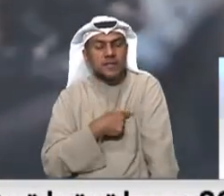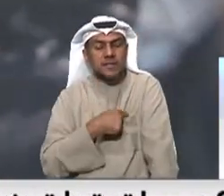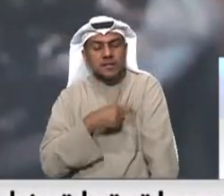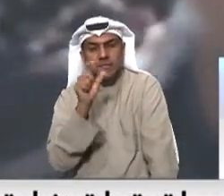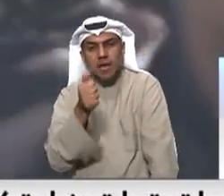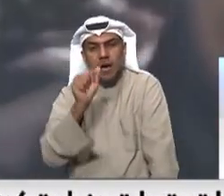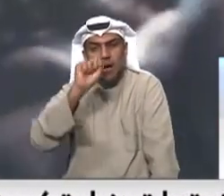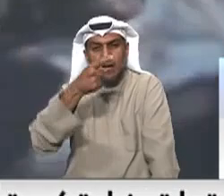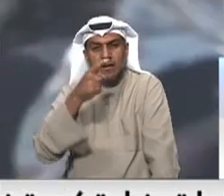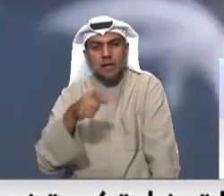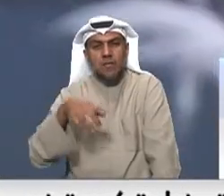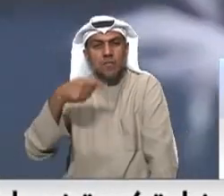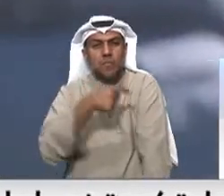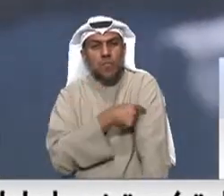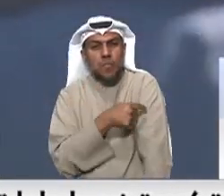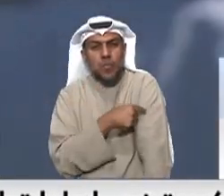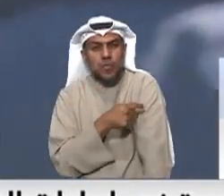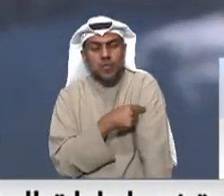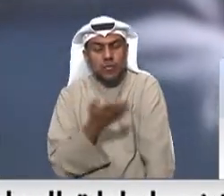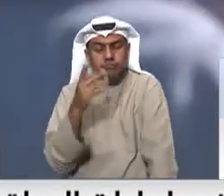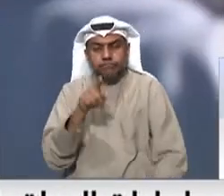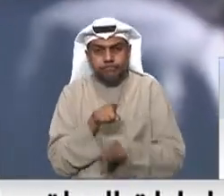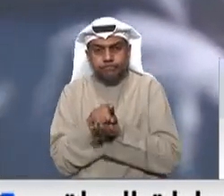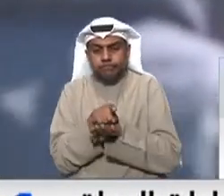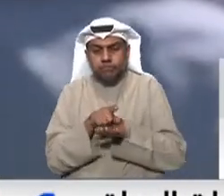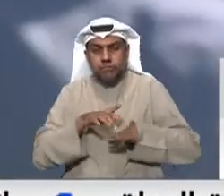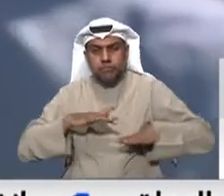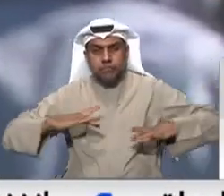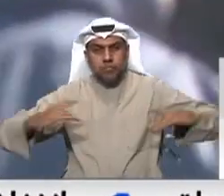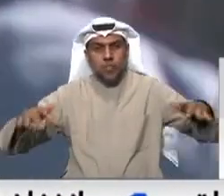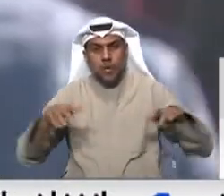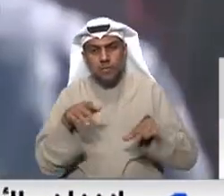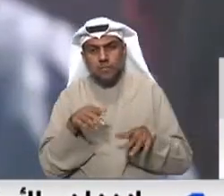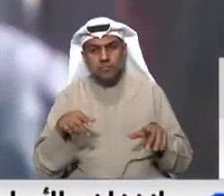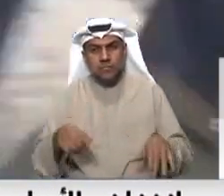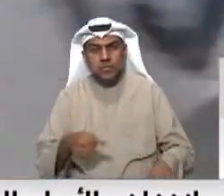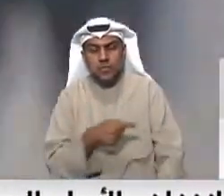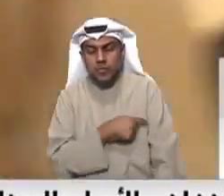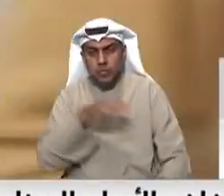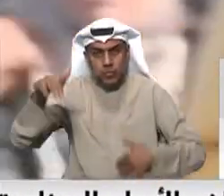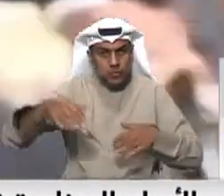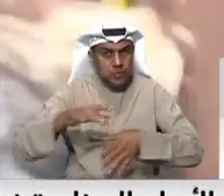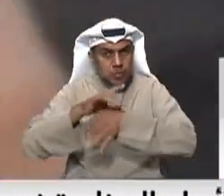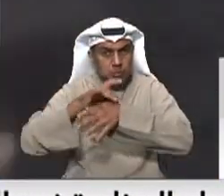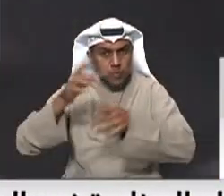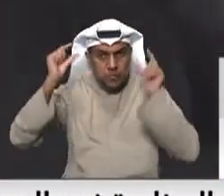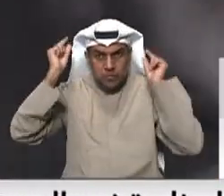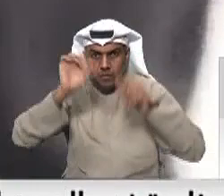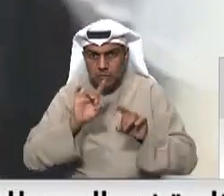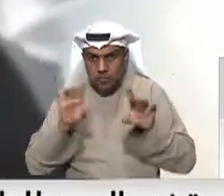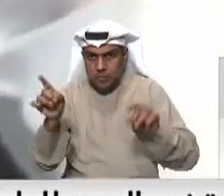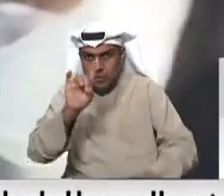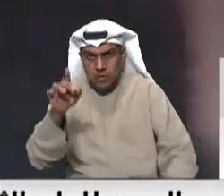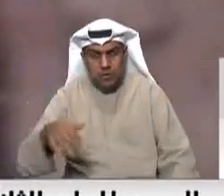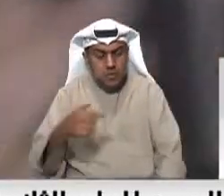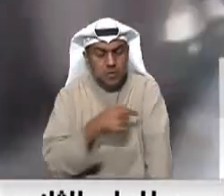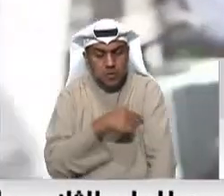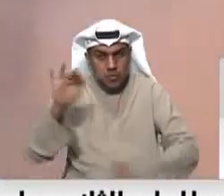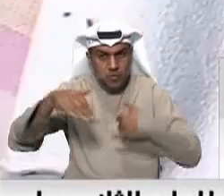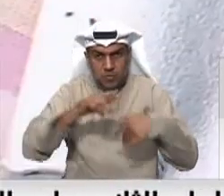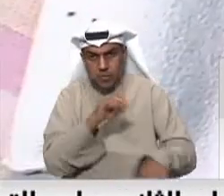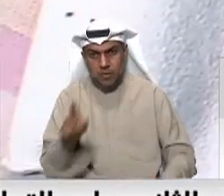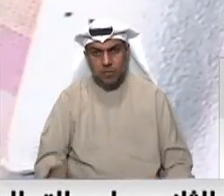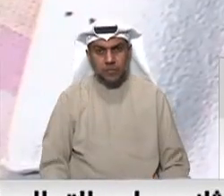الاحتلال منذ ايام وتمنع اجلاء الطواقم الطبيه والنازحين والمصابين بداخله قنابل